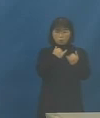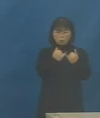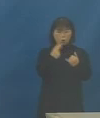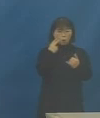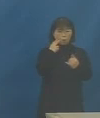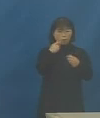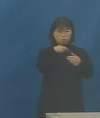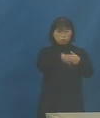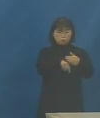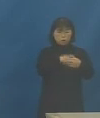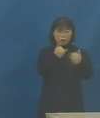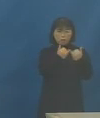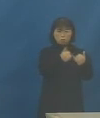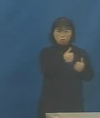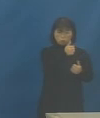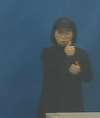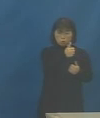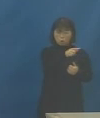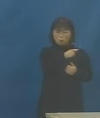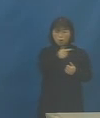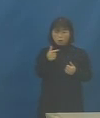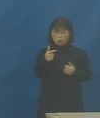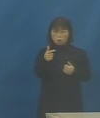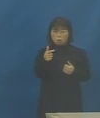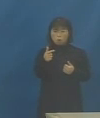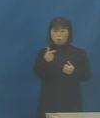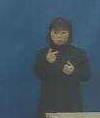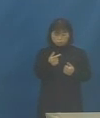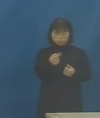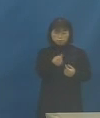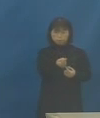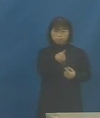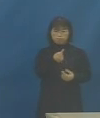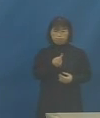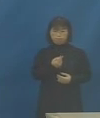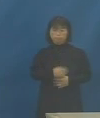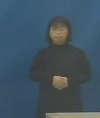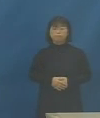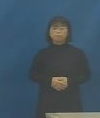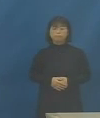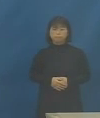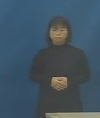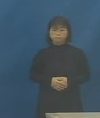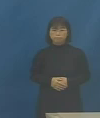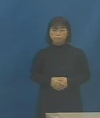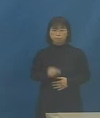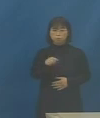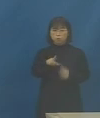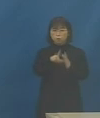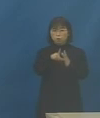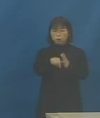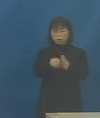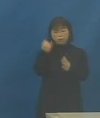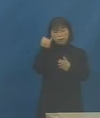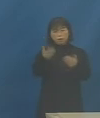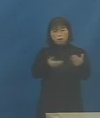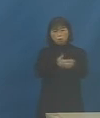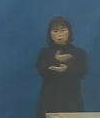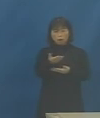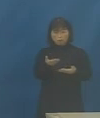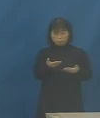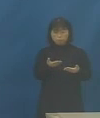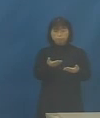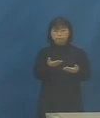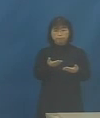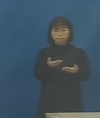た温泉組合長さんなどが起こしをいただきましたでその時にあの意見交換させて頂い